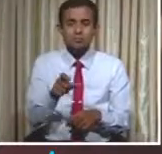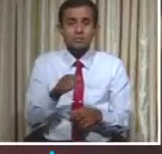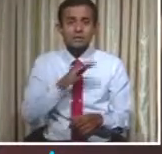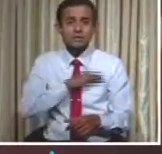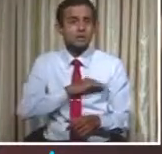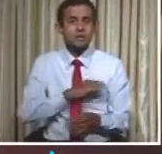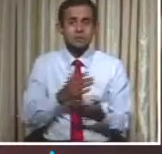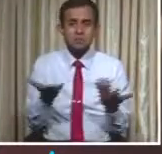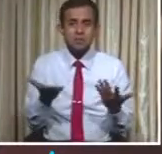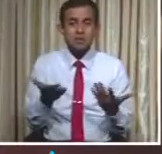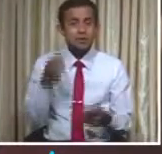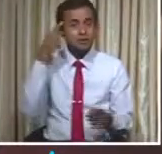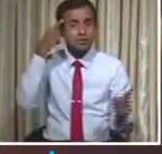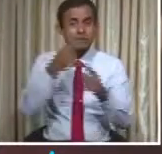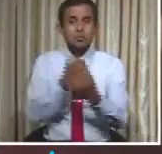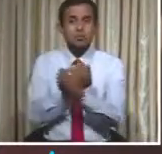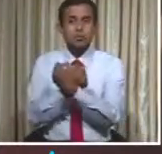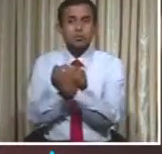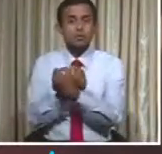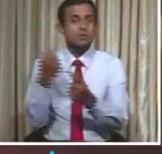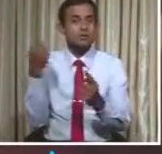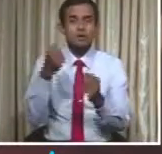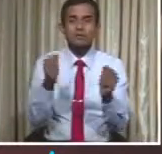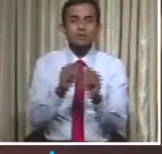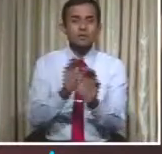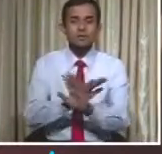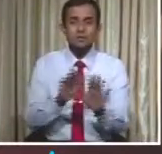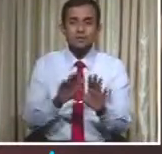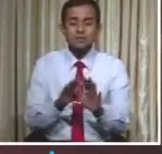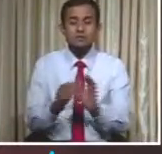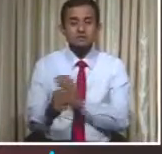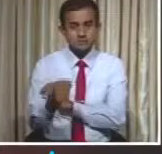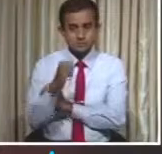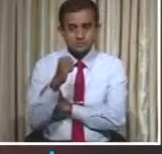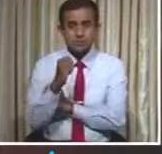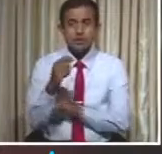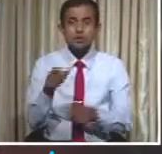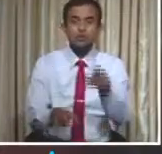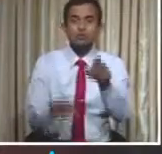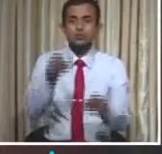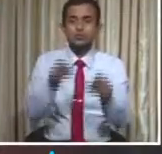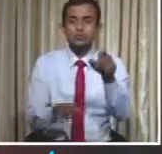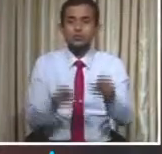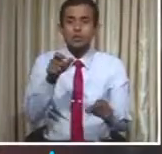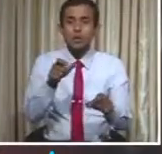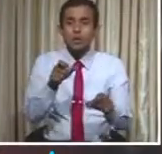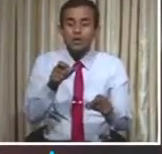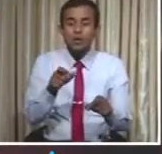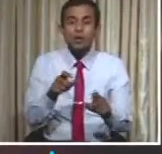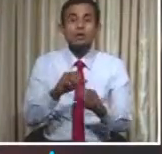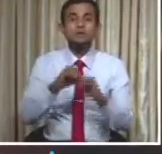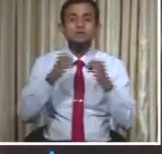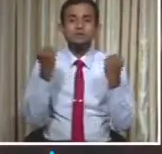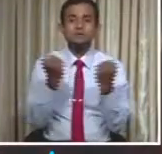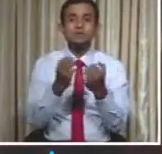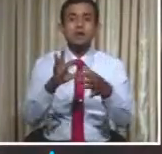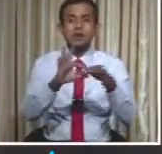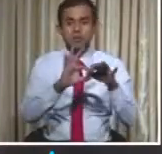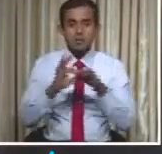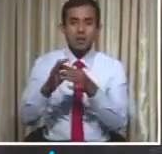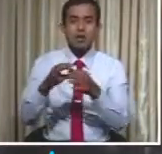බැරි නම් ඒ අය සම්බන්ධයෙන් පොලිසිය දාලා ක්‍රියාමාර්ග වලට යන්න කියලා නෙවෙයි ශක්තිමත් පාරිභෝගික සංවිධාන වල ජාලයක්